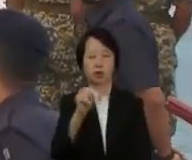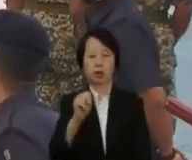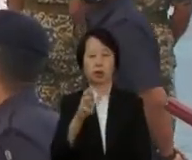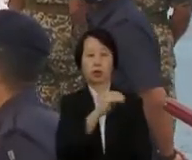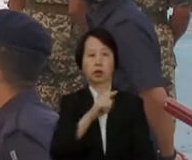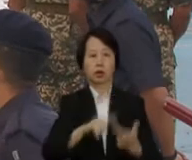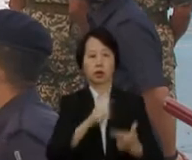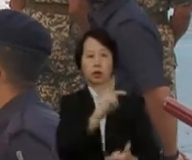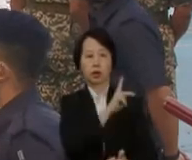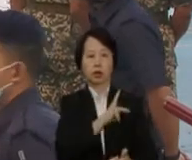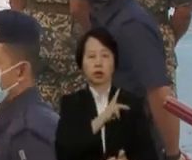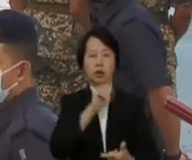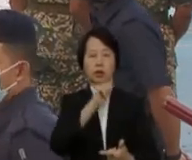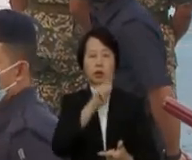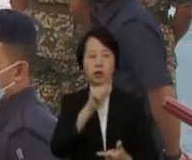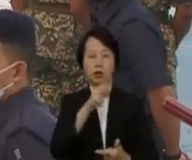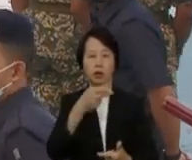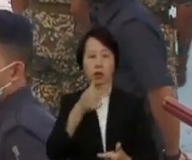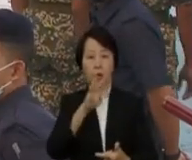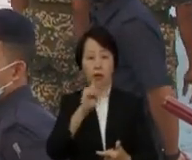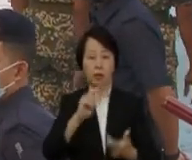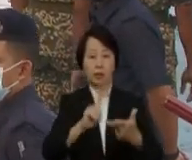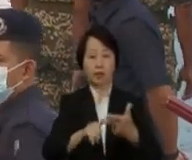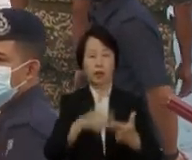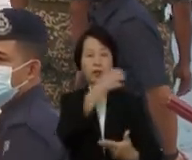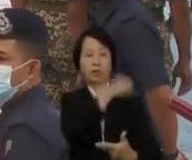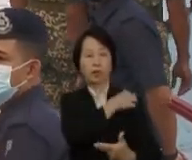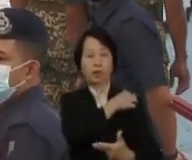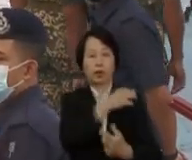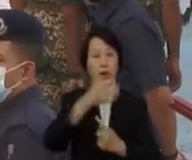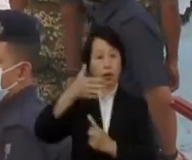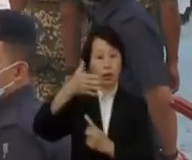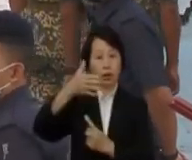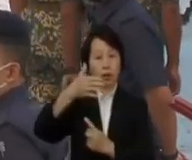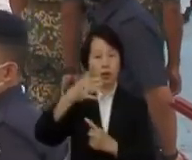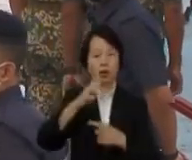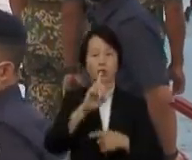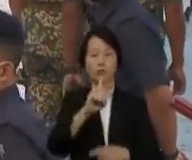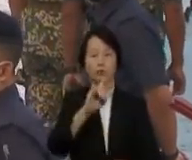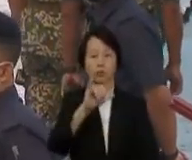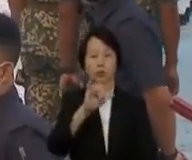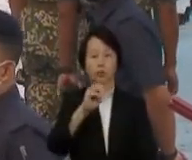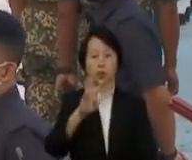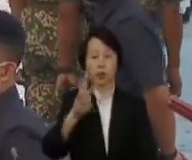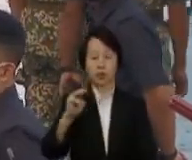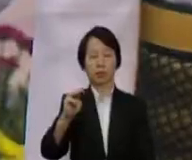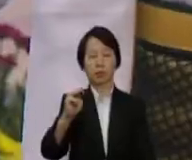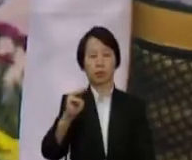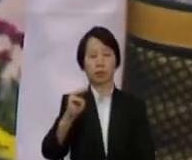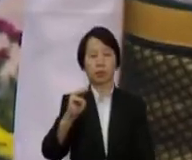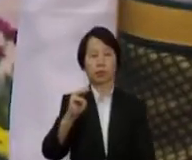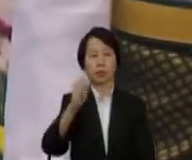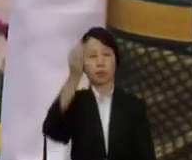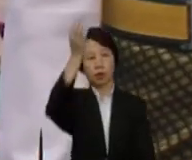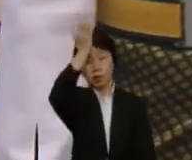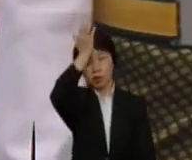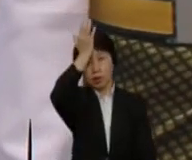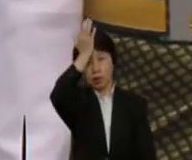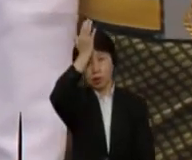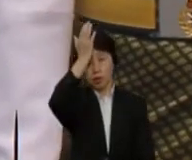Sabaltan Kapten Azham bin Mohamad, pegawai panji-panji ke bawah duli Yang Maha Mulia Seri Paduka Baginda Yang di-Pertuan